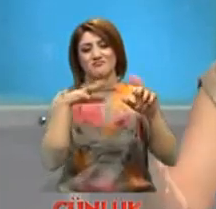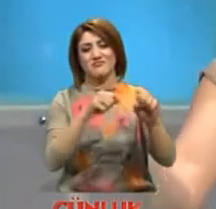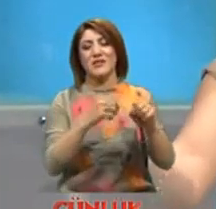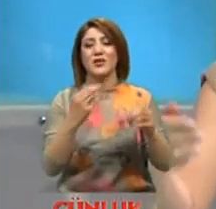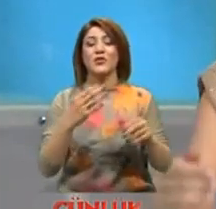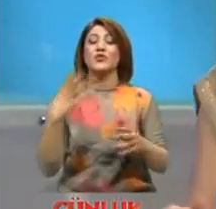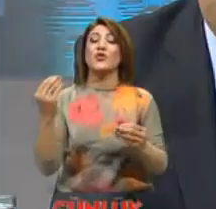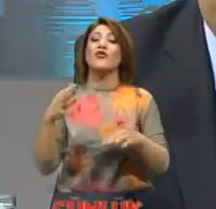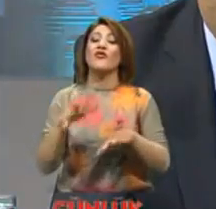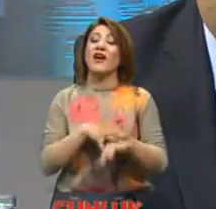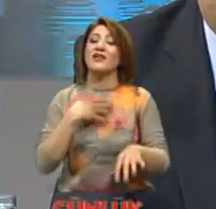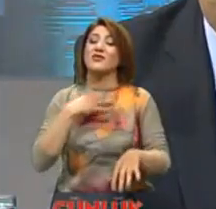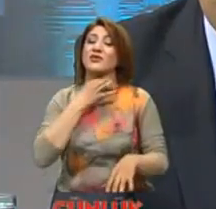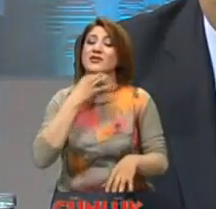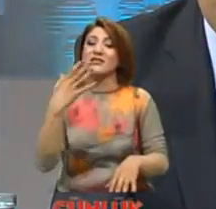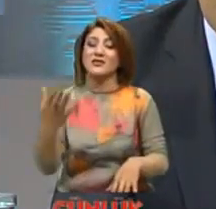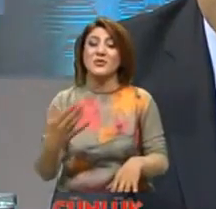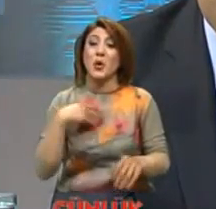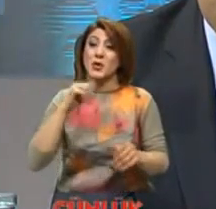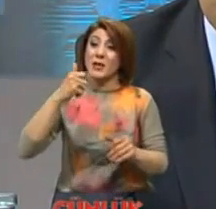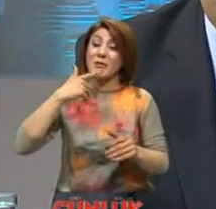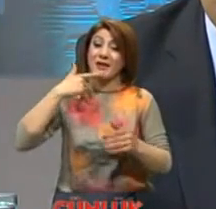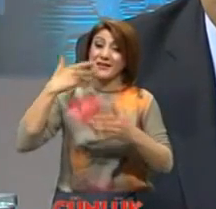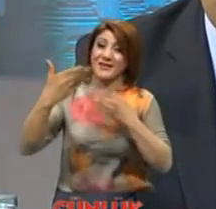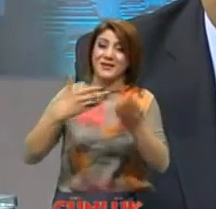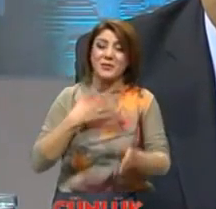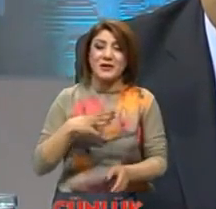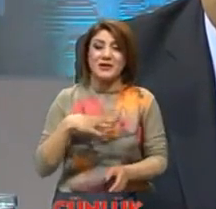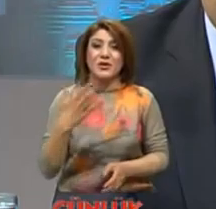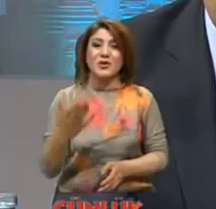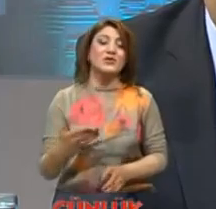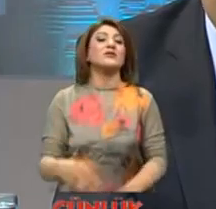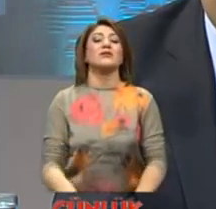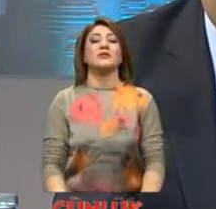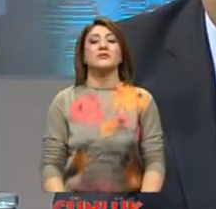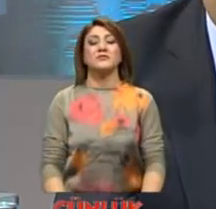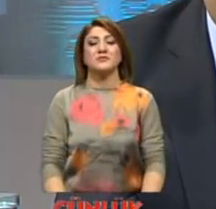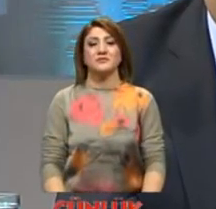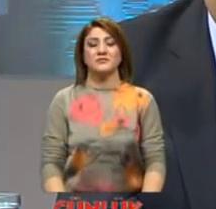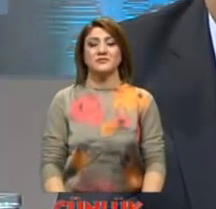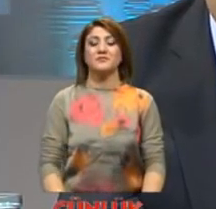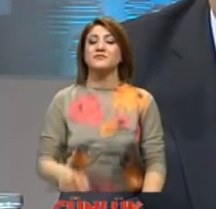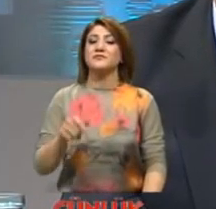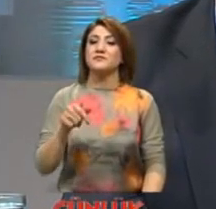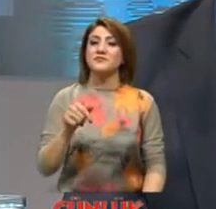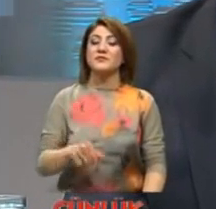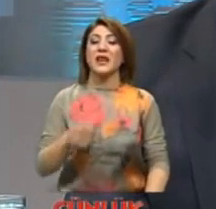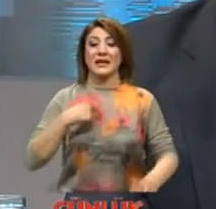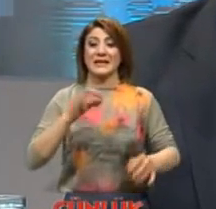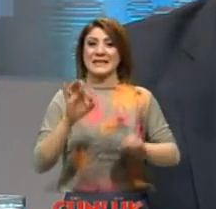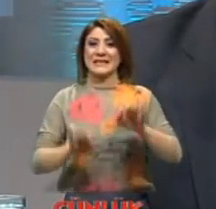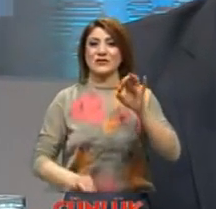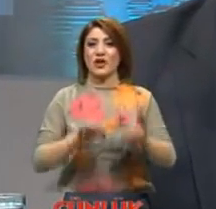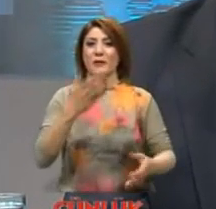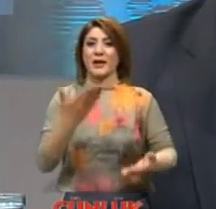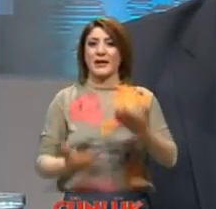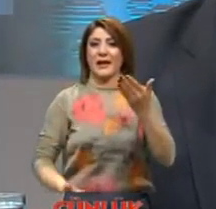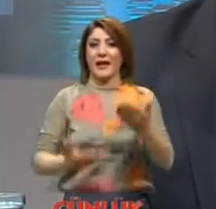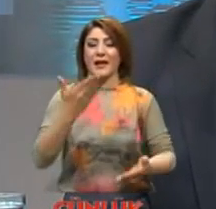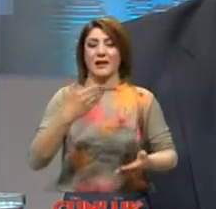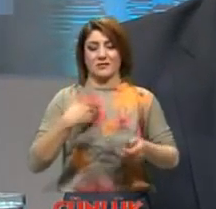Bir hususunu da belirtelim. Buyurun her lütfen şeyse. Özellikle buyurun bu lütfen şu anlamda feedbacklerini alıyoruz ama bir de tabii inceleme değerlendirme.